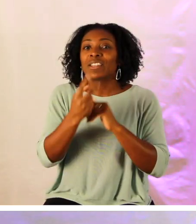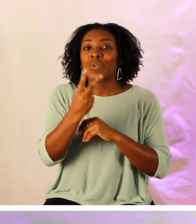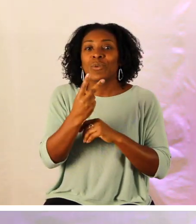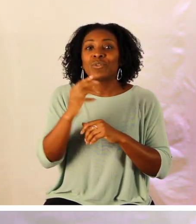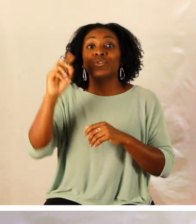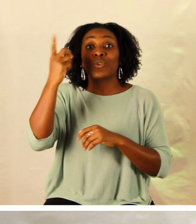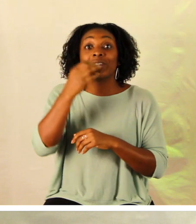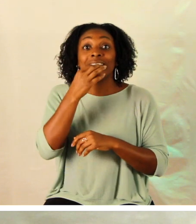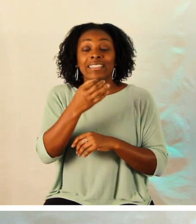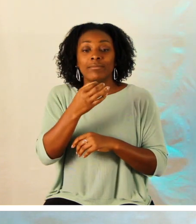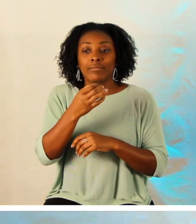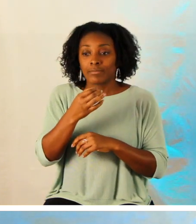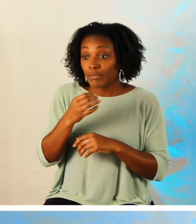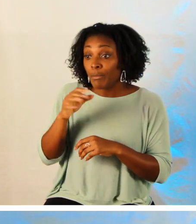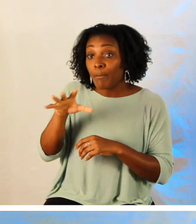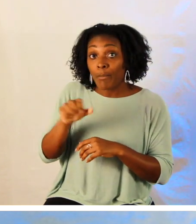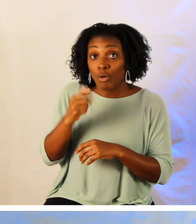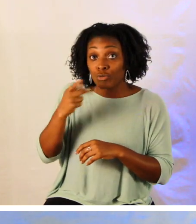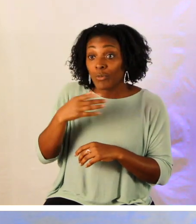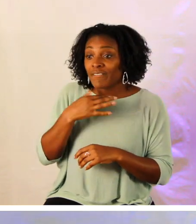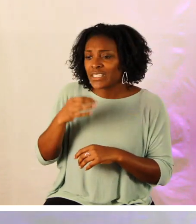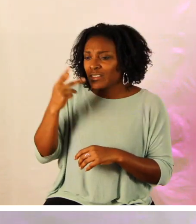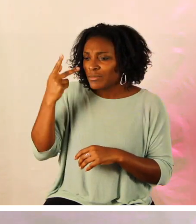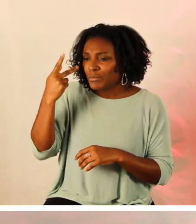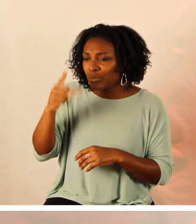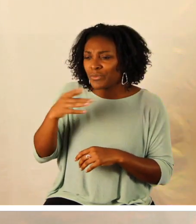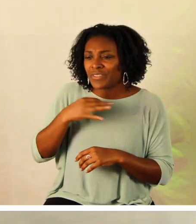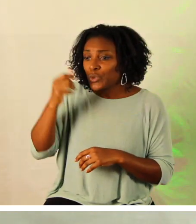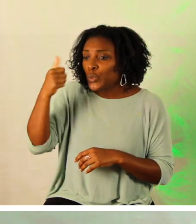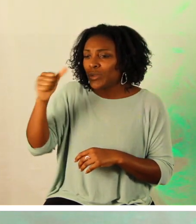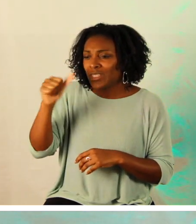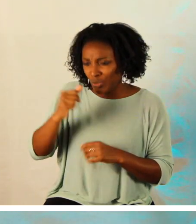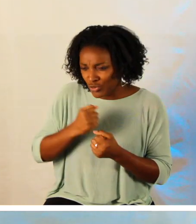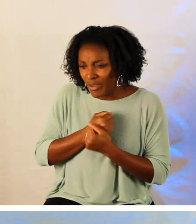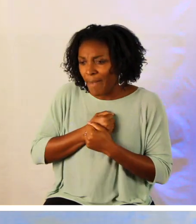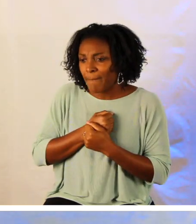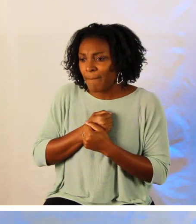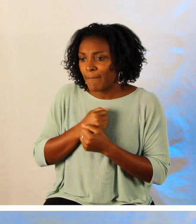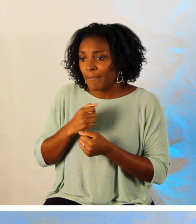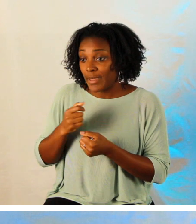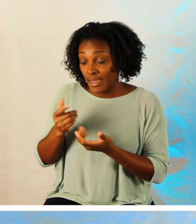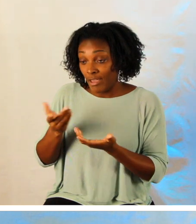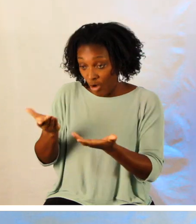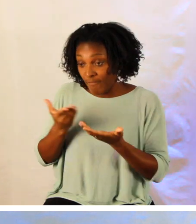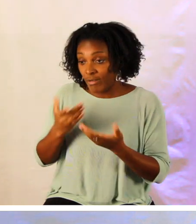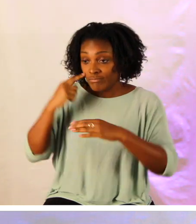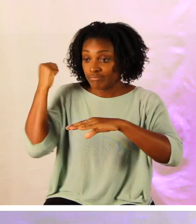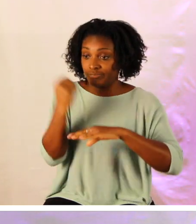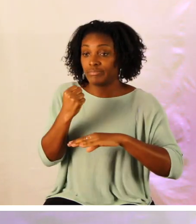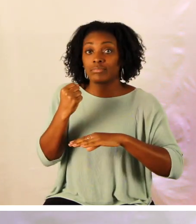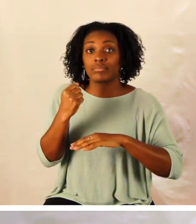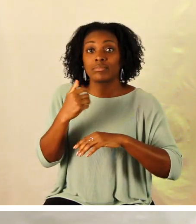« Prends ton fils, ton unique, celui que tu aimes, et puis va me l'offrir en holocauste. »